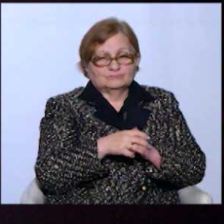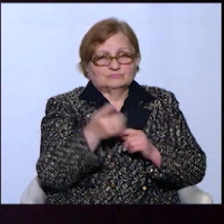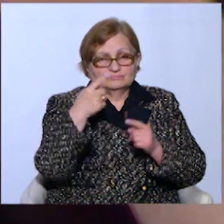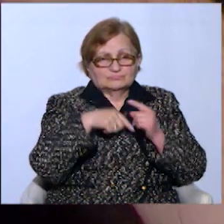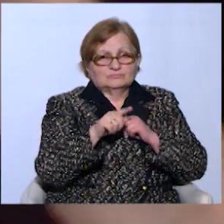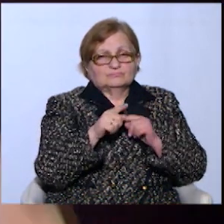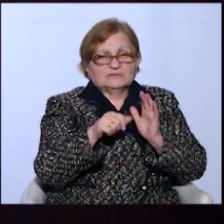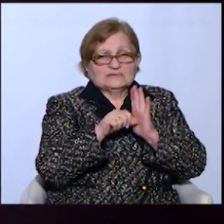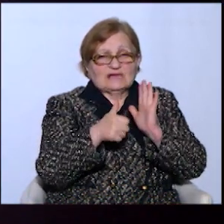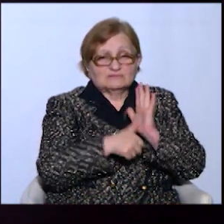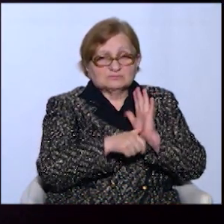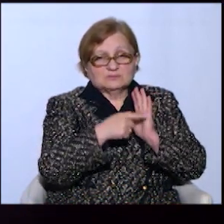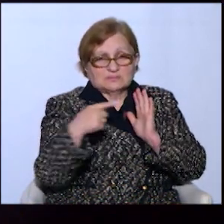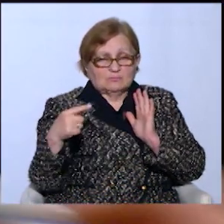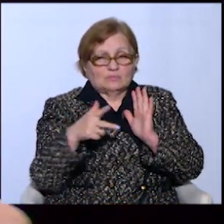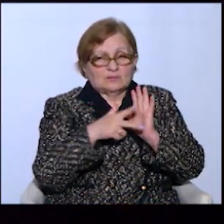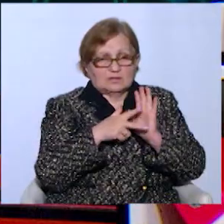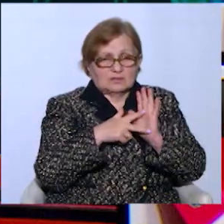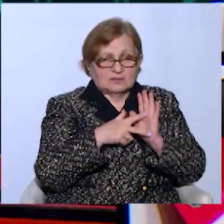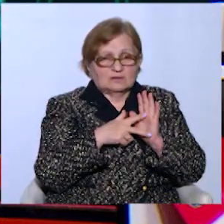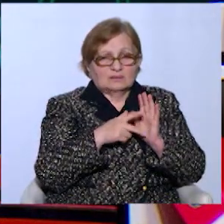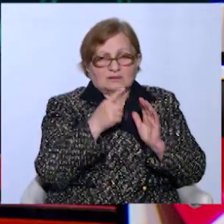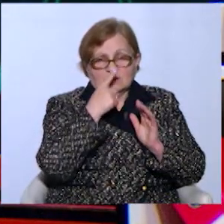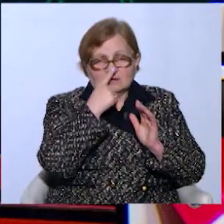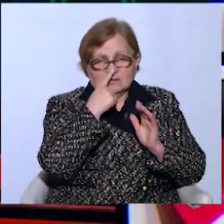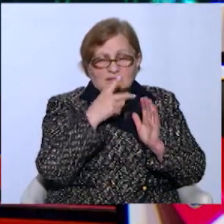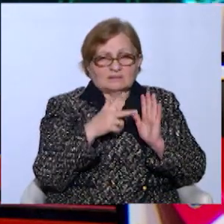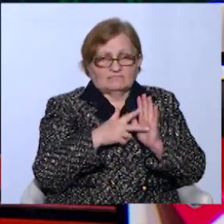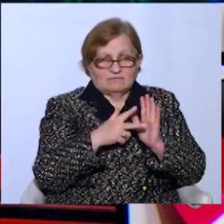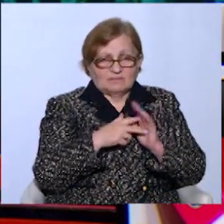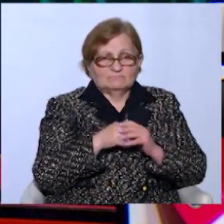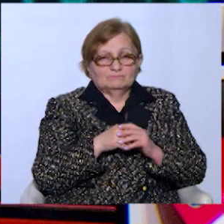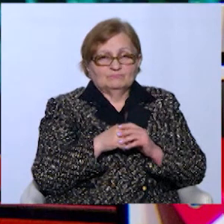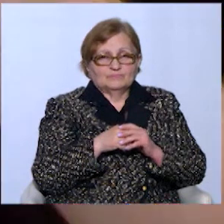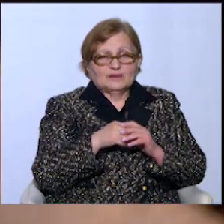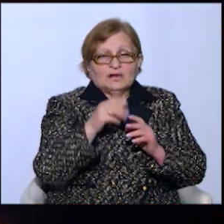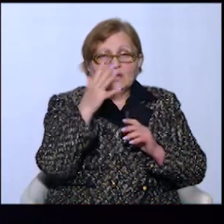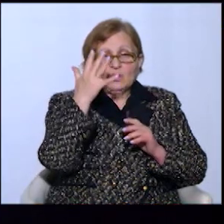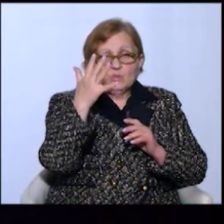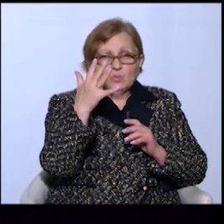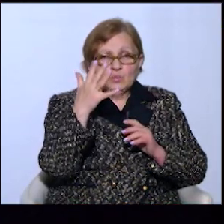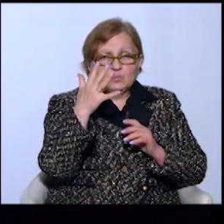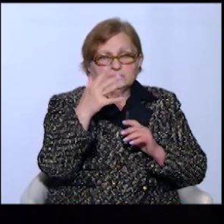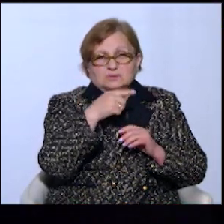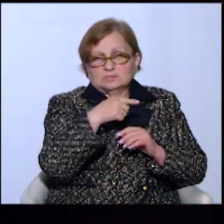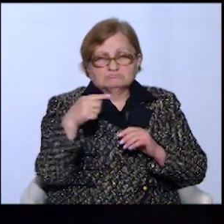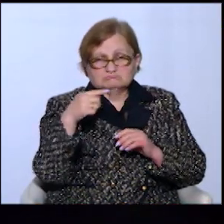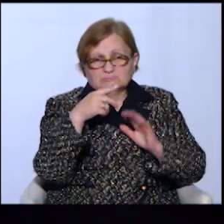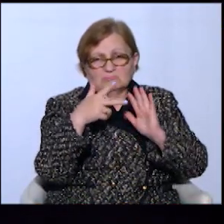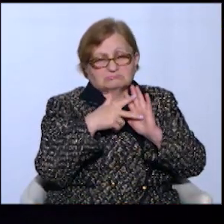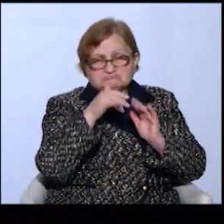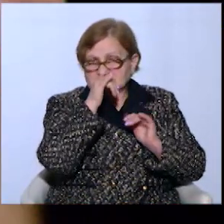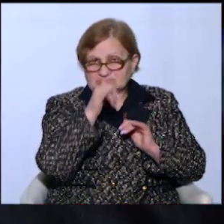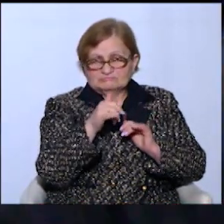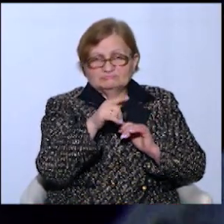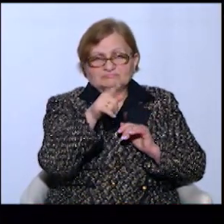ერთეულებში. 16-ს გამოვაკლოთ 8, ეს არის 8. შემდეგ 5 ათეულს ვერ ვაკლებდით 8